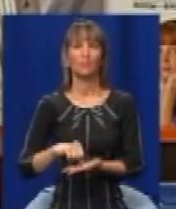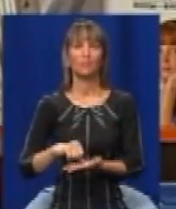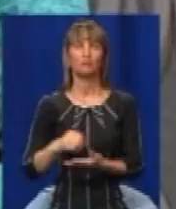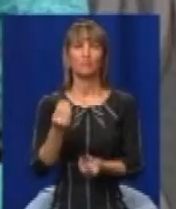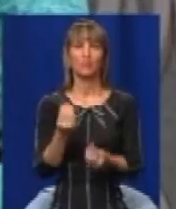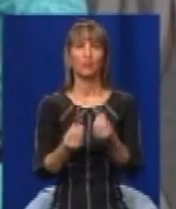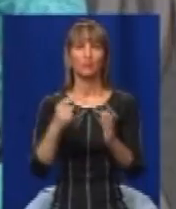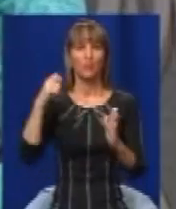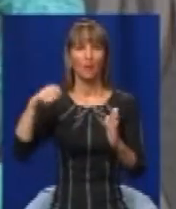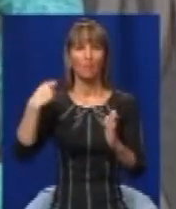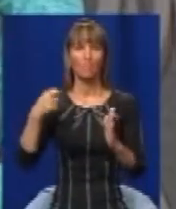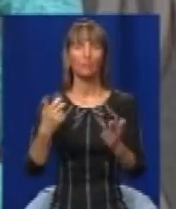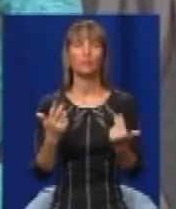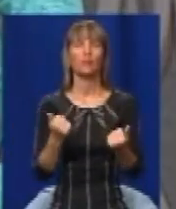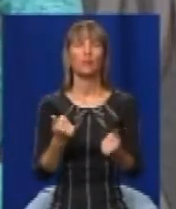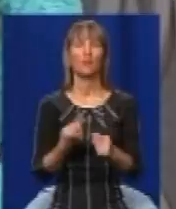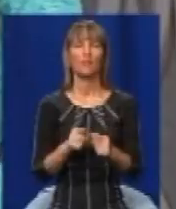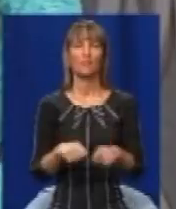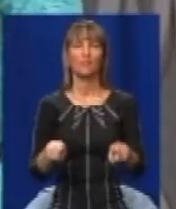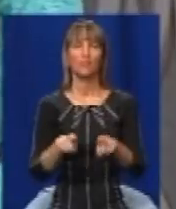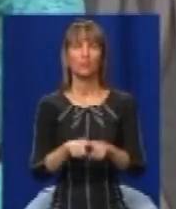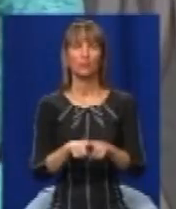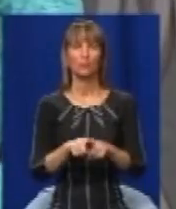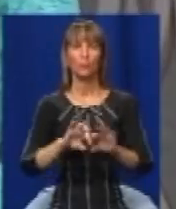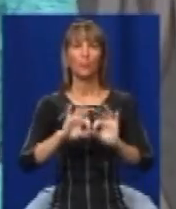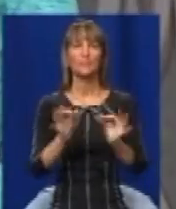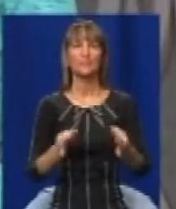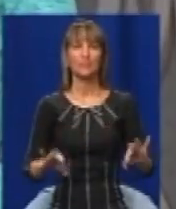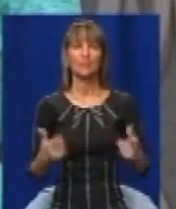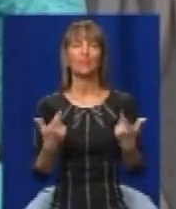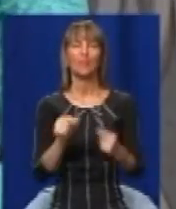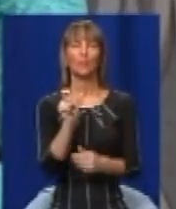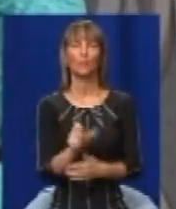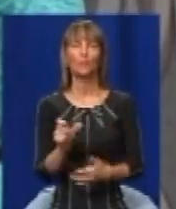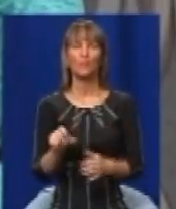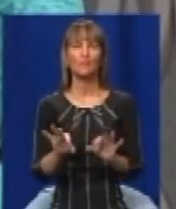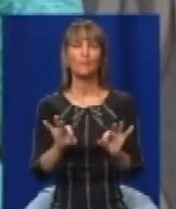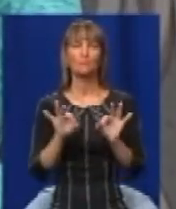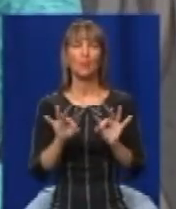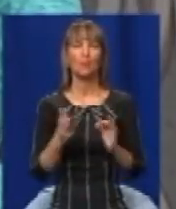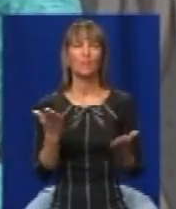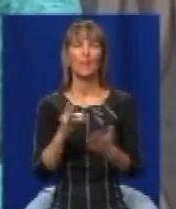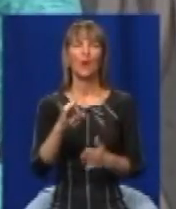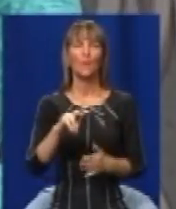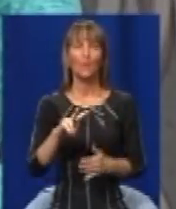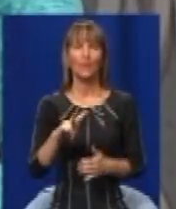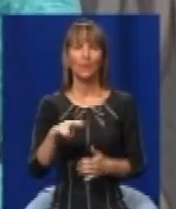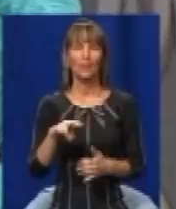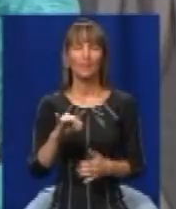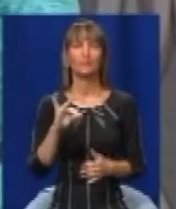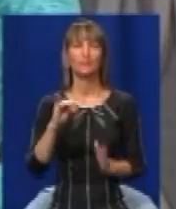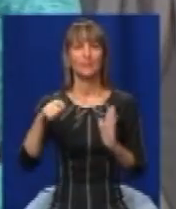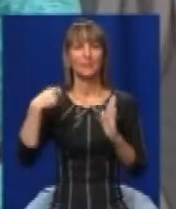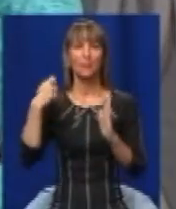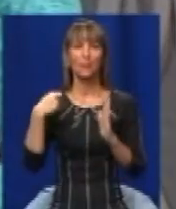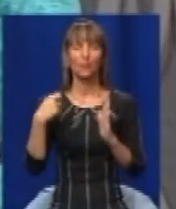камеру. Так, це взагалі така от мистецтво, де люди обирають якісь певні ролі та, власне, і знімають